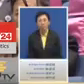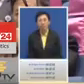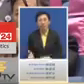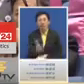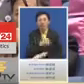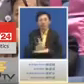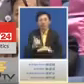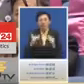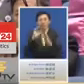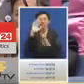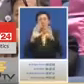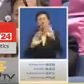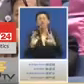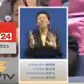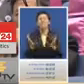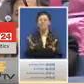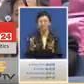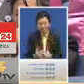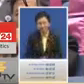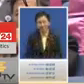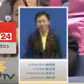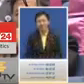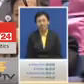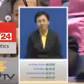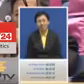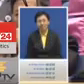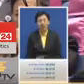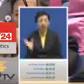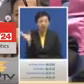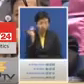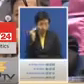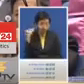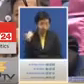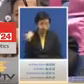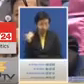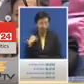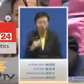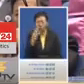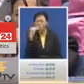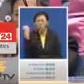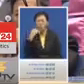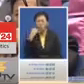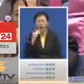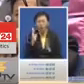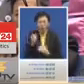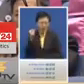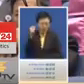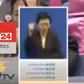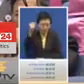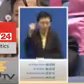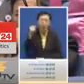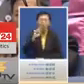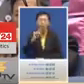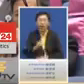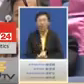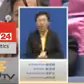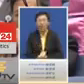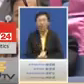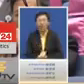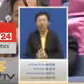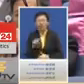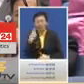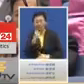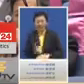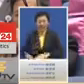องที่ไม่เป็นประชาธิปไตยเคยได้ยินคำพูดอมตะนักต่อสู้เขาพูดกันชนชั้นใดขึ้นป